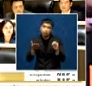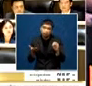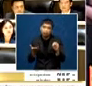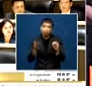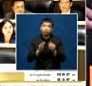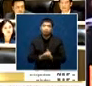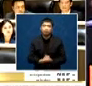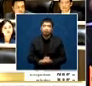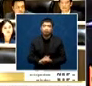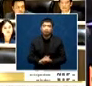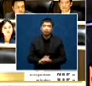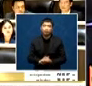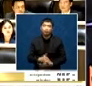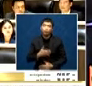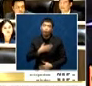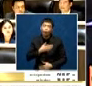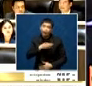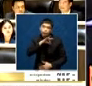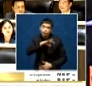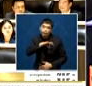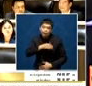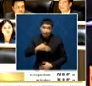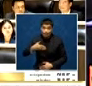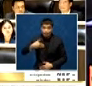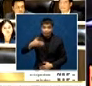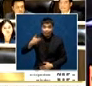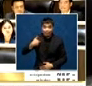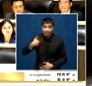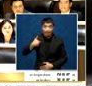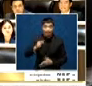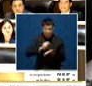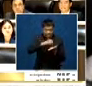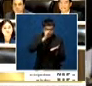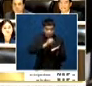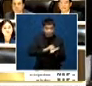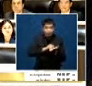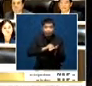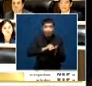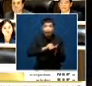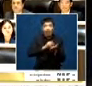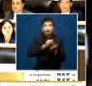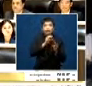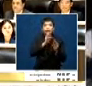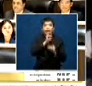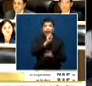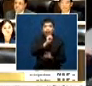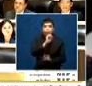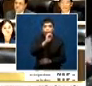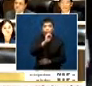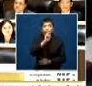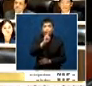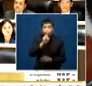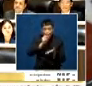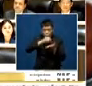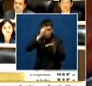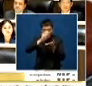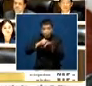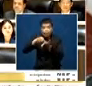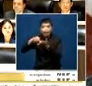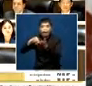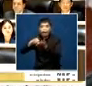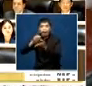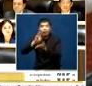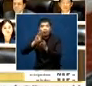วกันนะวันนี้ตนเชื่อว่าจะมีการเสนอโหวตพิธาเป็นนายกเพียงคนเดียวผมขอให้จับตาวันที่19สนุกสนานเลือดท่วมจอแน่นอน19